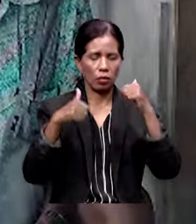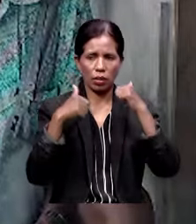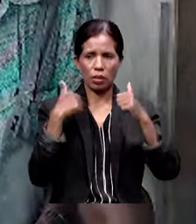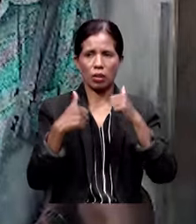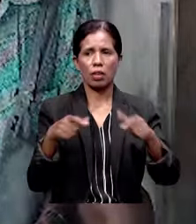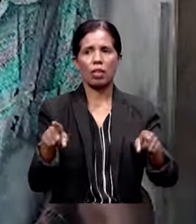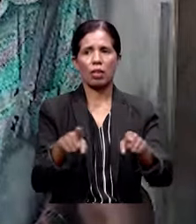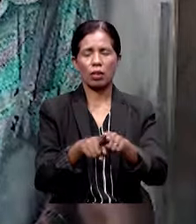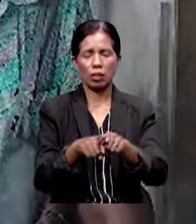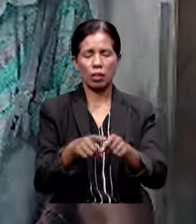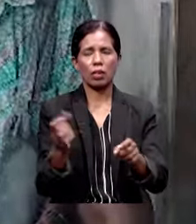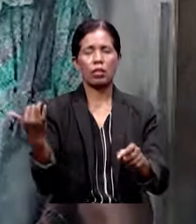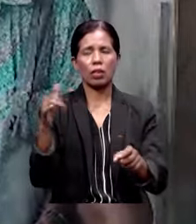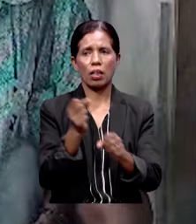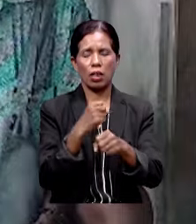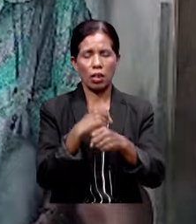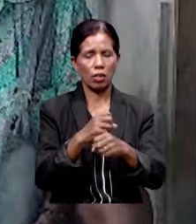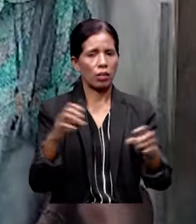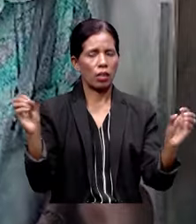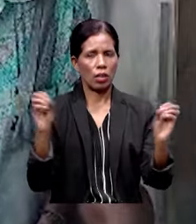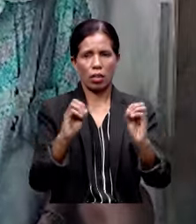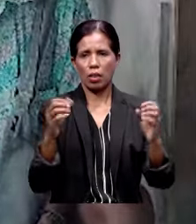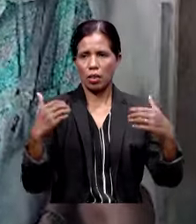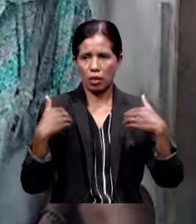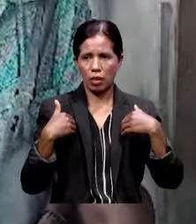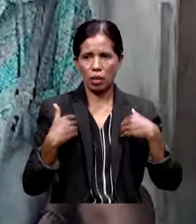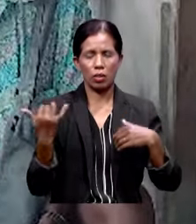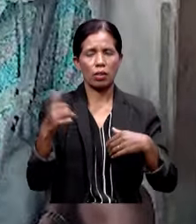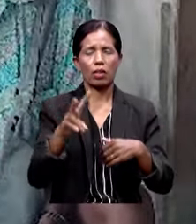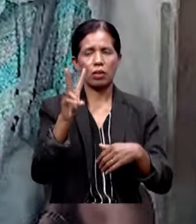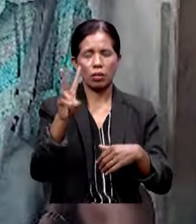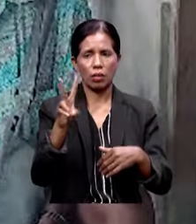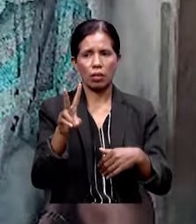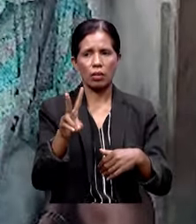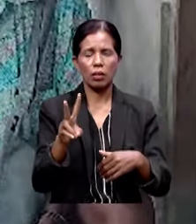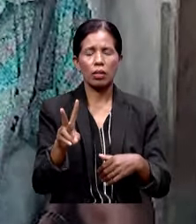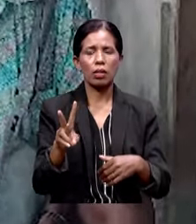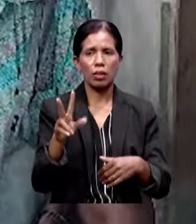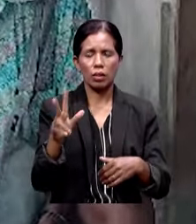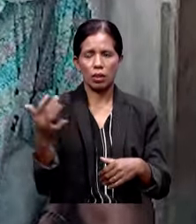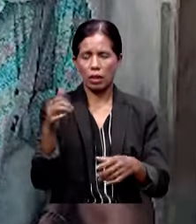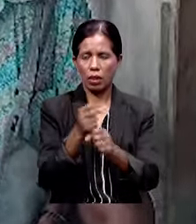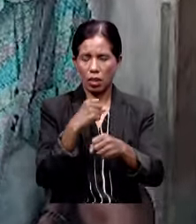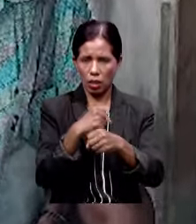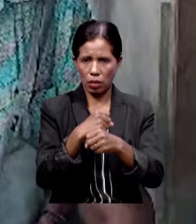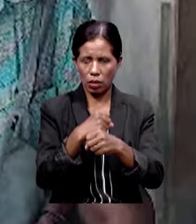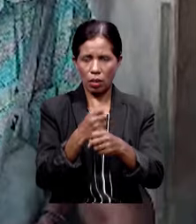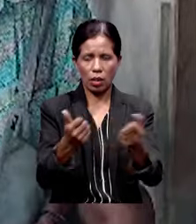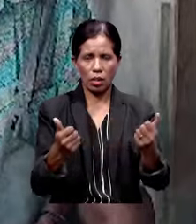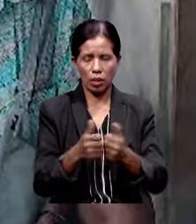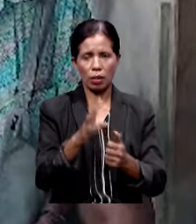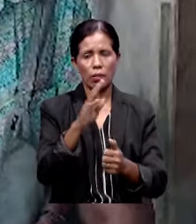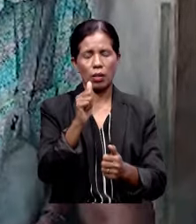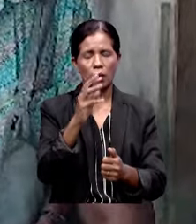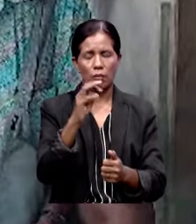hanesa serentol halao lai ya serentol nini iniciativa nebe maka sira halao ia aldea bamori a me